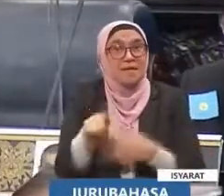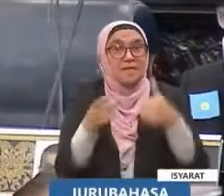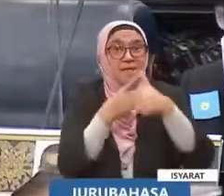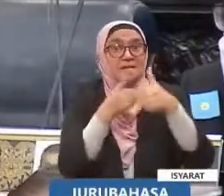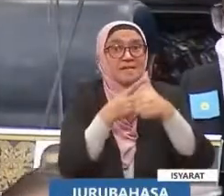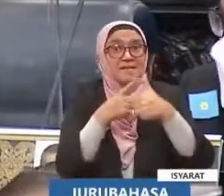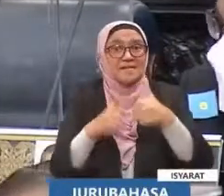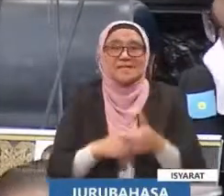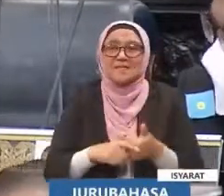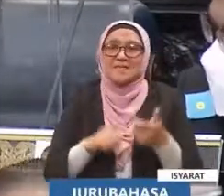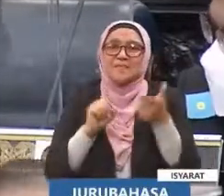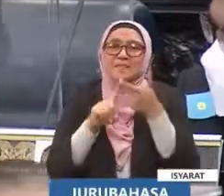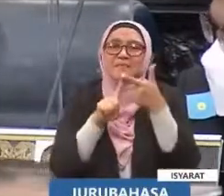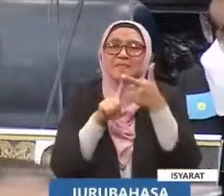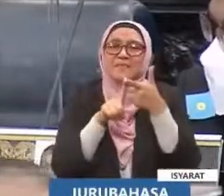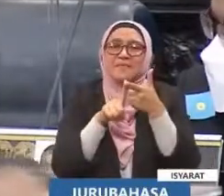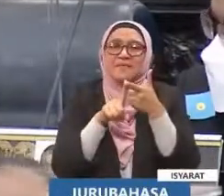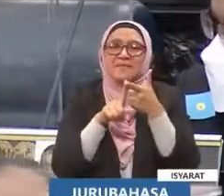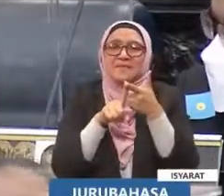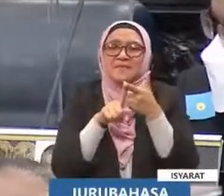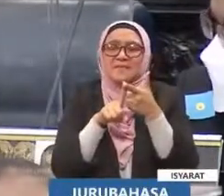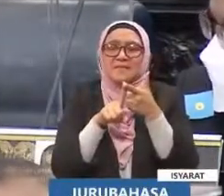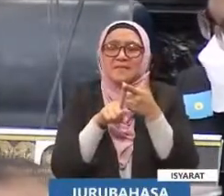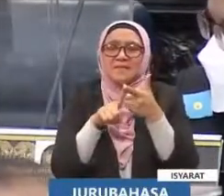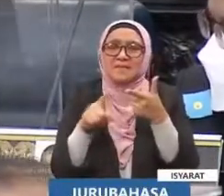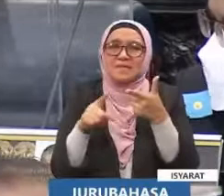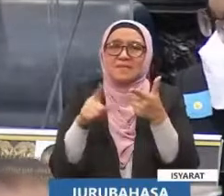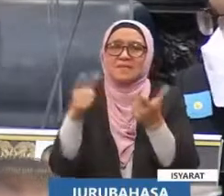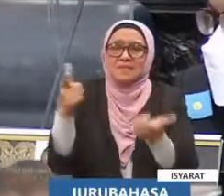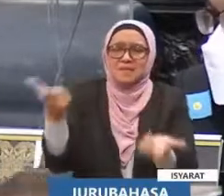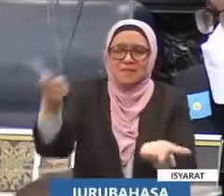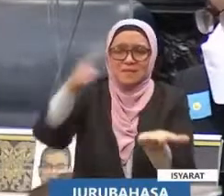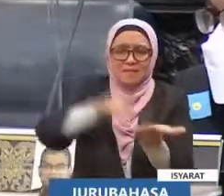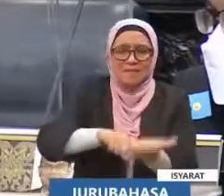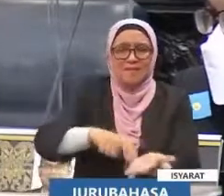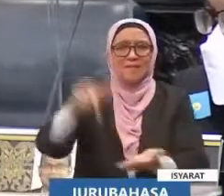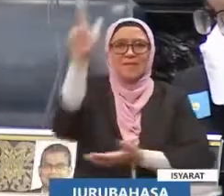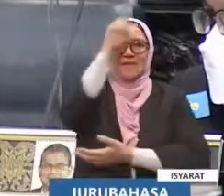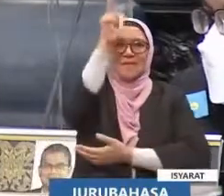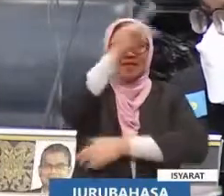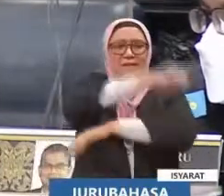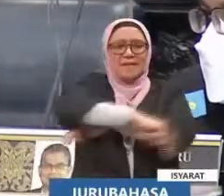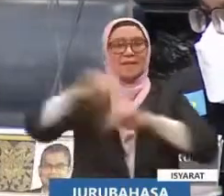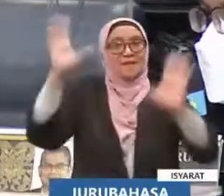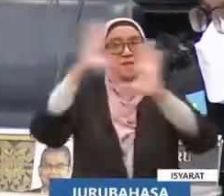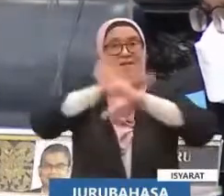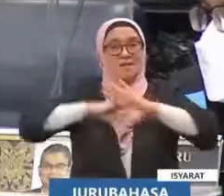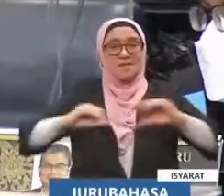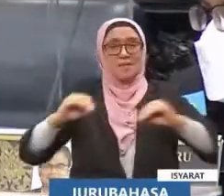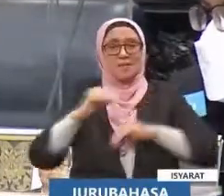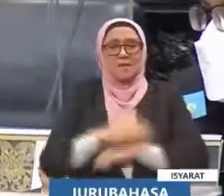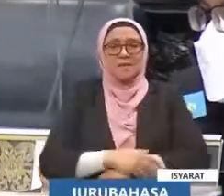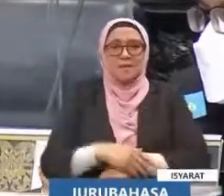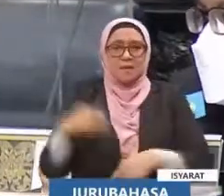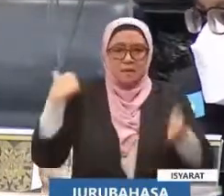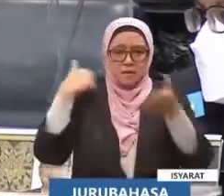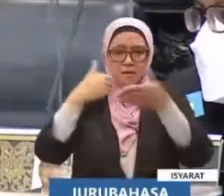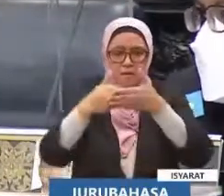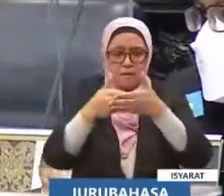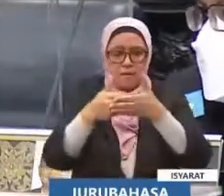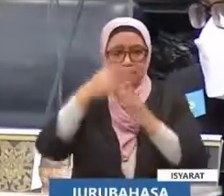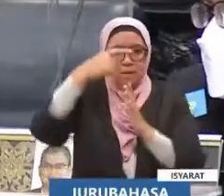pertama saya soalnya ketua adalah dilaporkan oleh kerajaan Negeri Serawak bahwa teka-teki